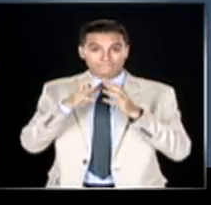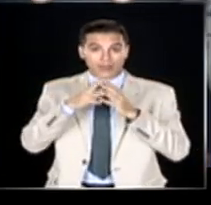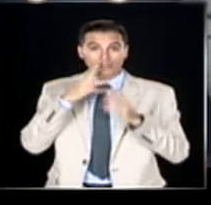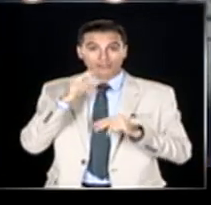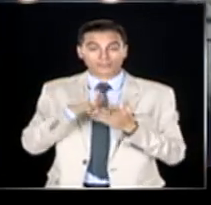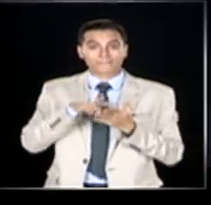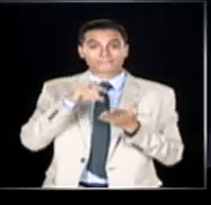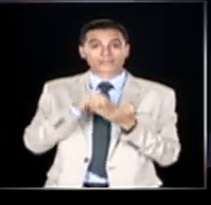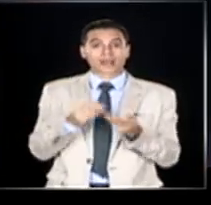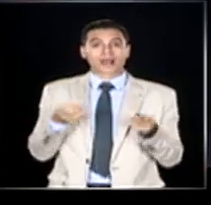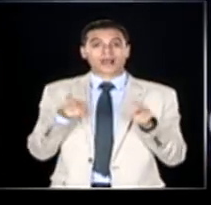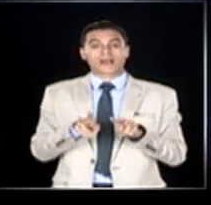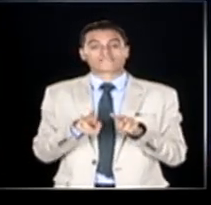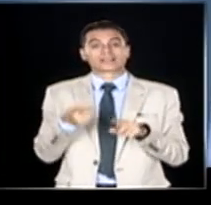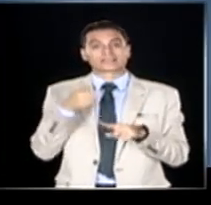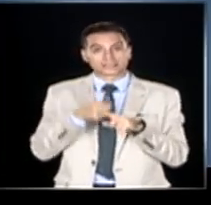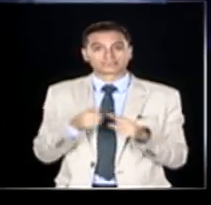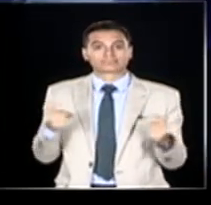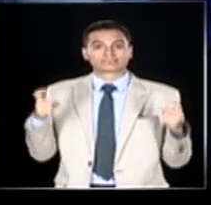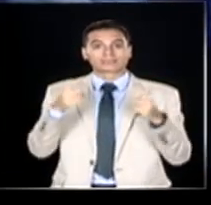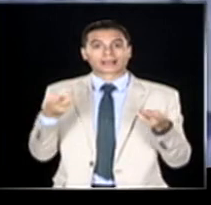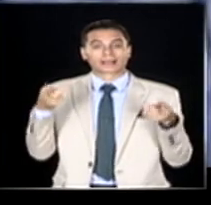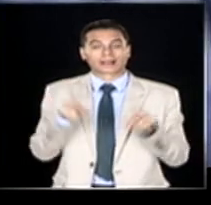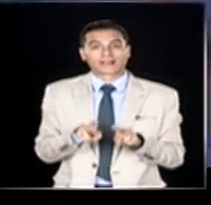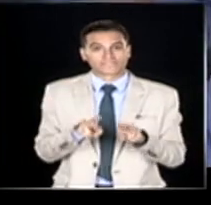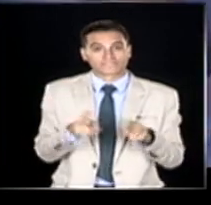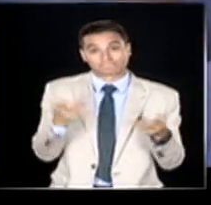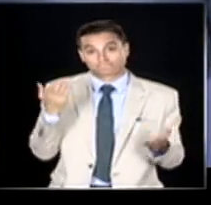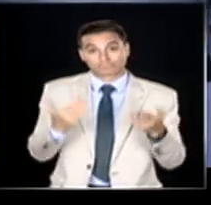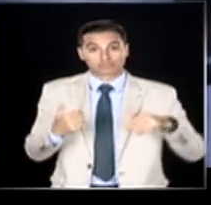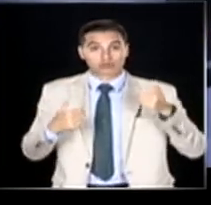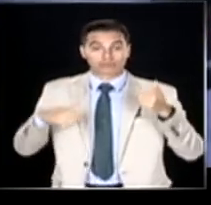نقطة البداية. الهدف الأول.